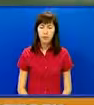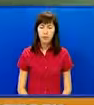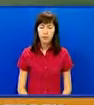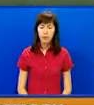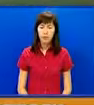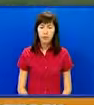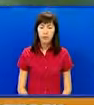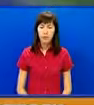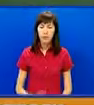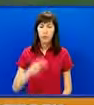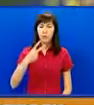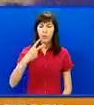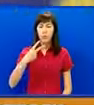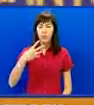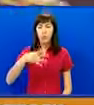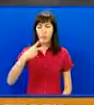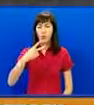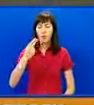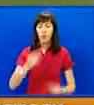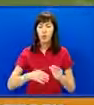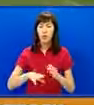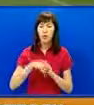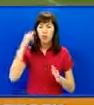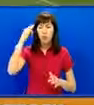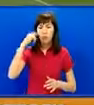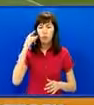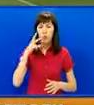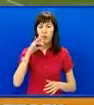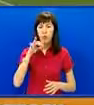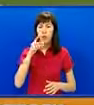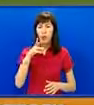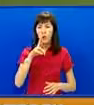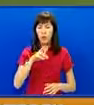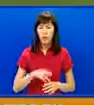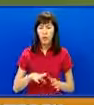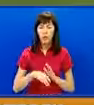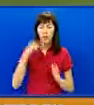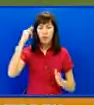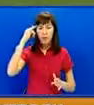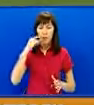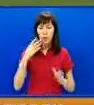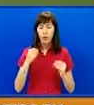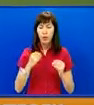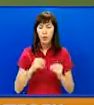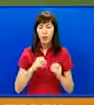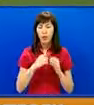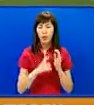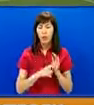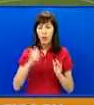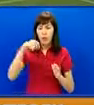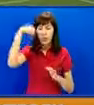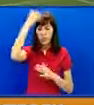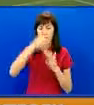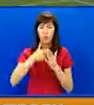На его счету 42 матча в составе сборной Казахстана. Давид Лория дебютировал в сборной Казахстана еще 17 лет